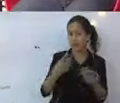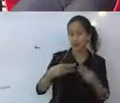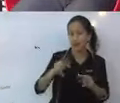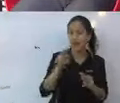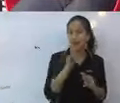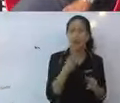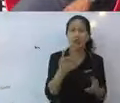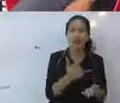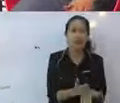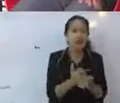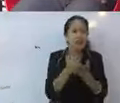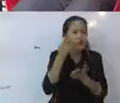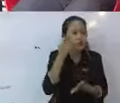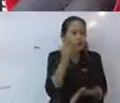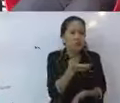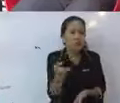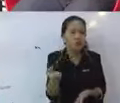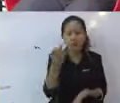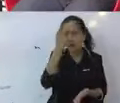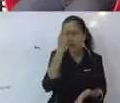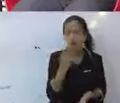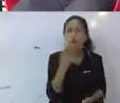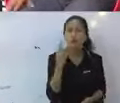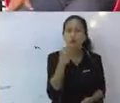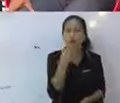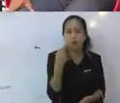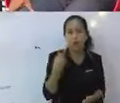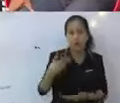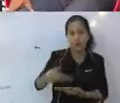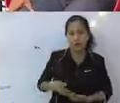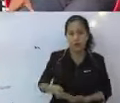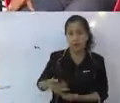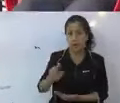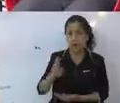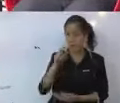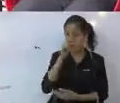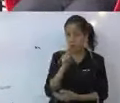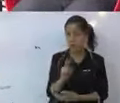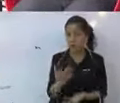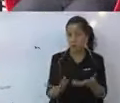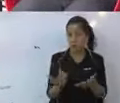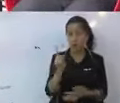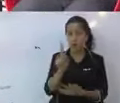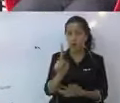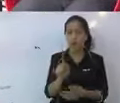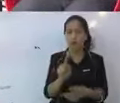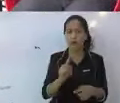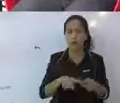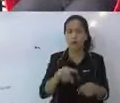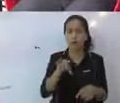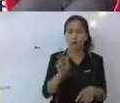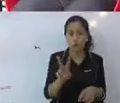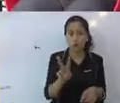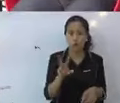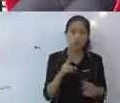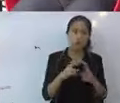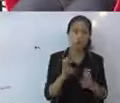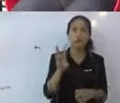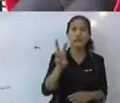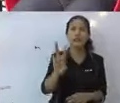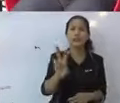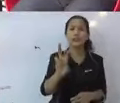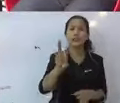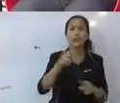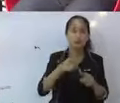1, 2, 3, mga ganyan. O, mga wala pang sungay. Oo, mga ganyan klaseng edad. O kahit nga, 6 pala, 6 months, papunta